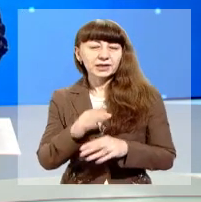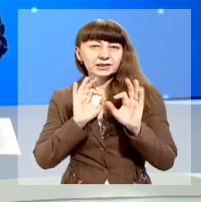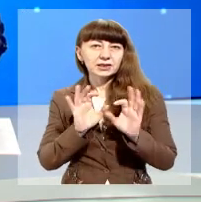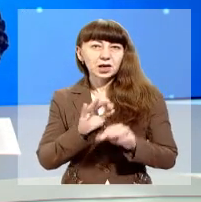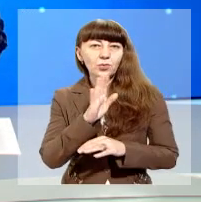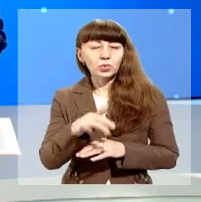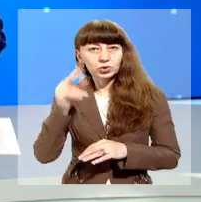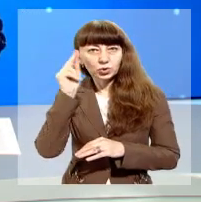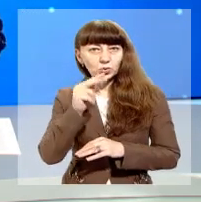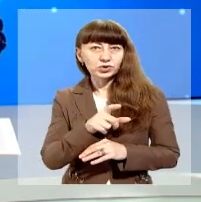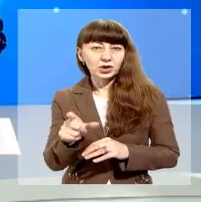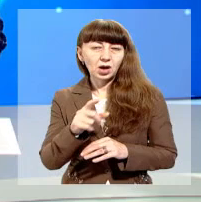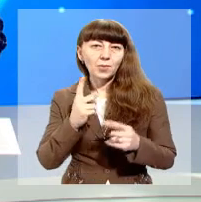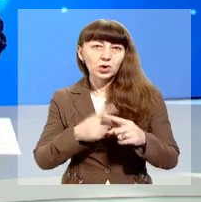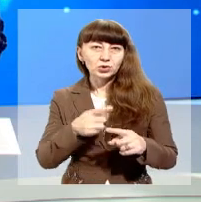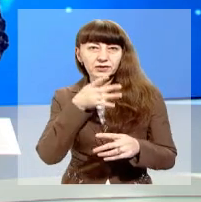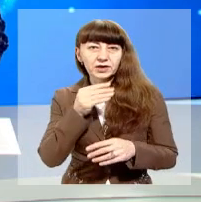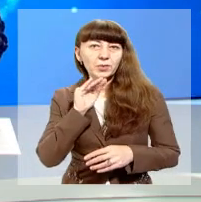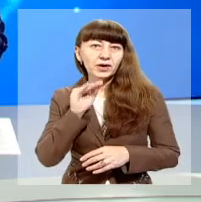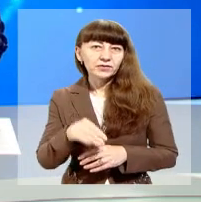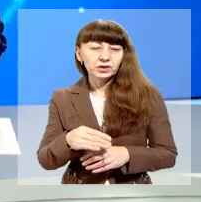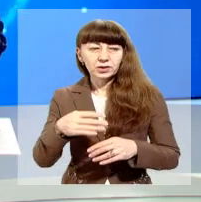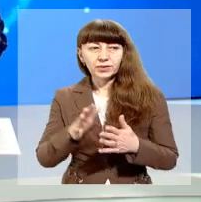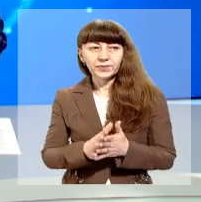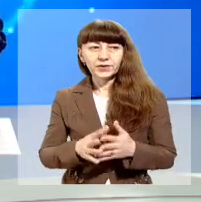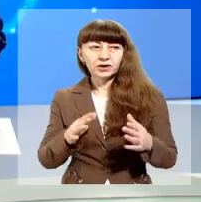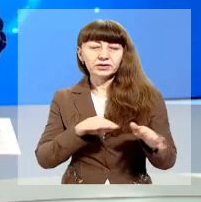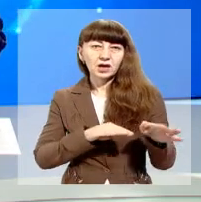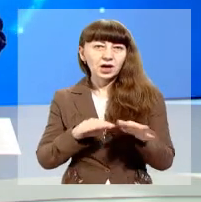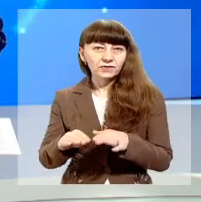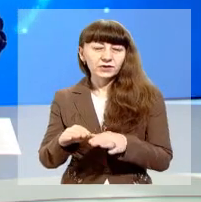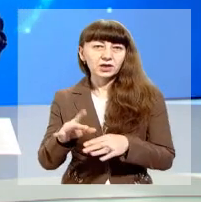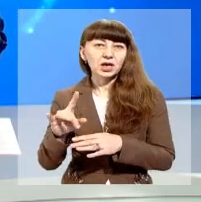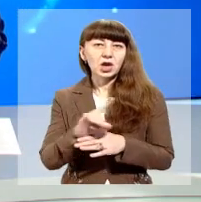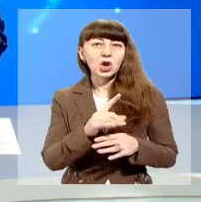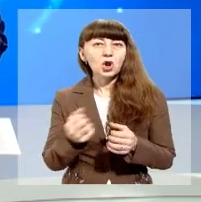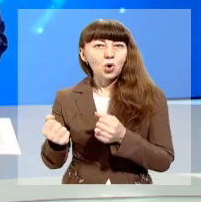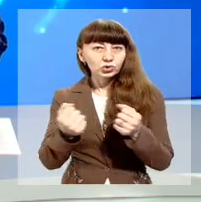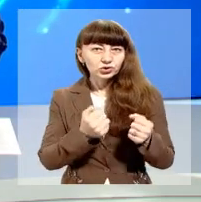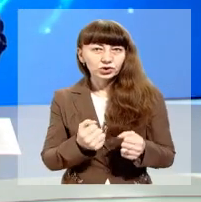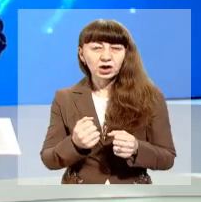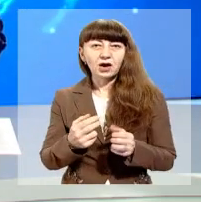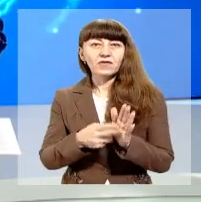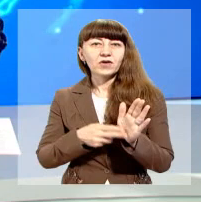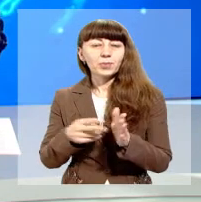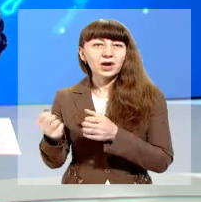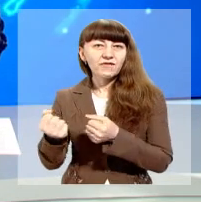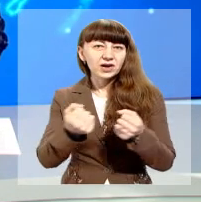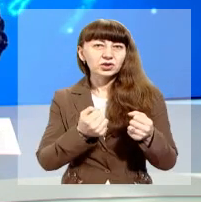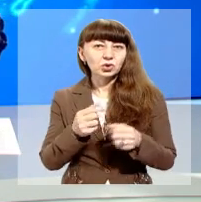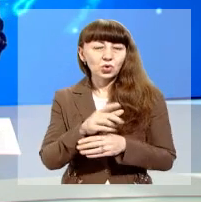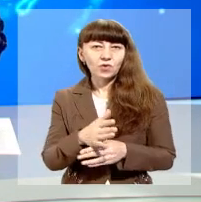будущим студентам о преимуществах своих профессий. В ряду машинистов, летчиков, диспетчеров и проводников есть проблема с нехваткой